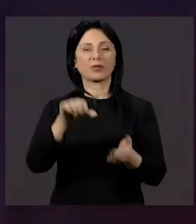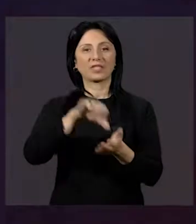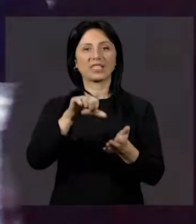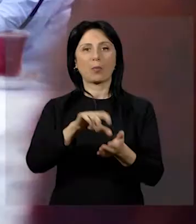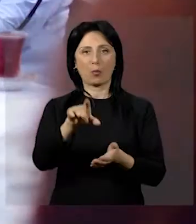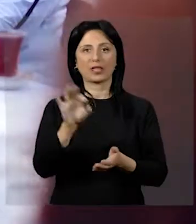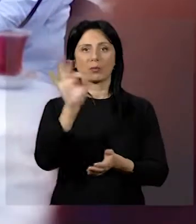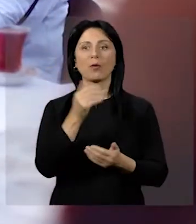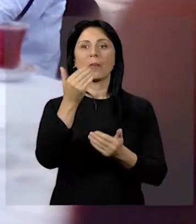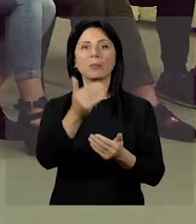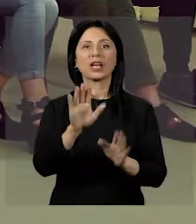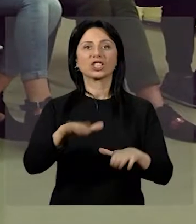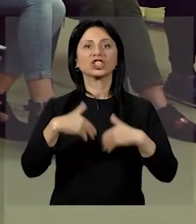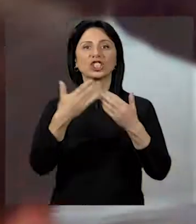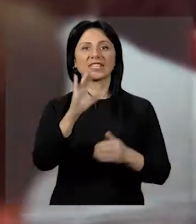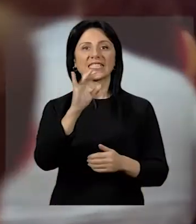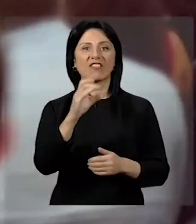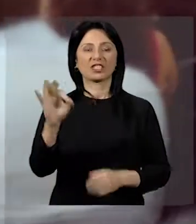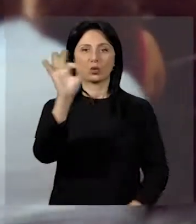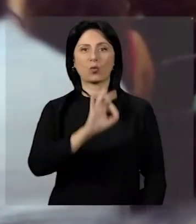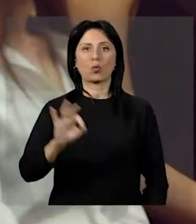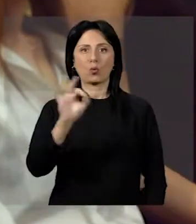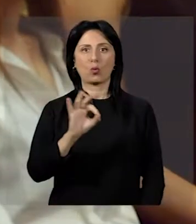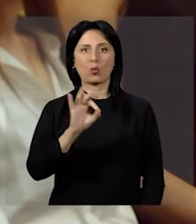և էթնիկ փոքրամասնությունների ներկայացուցիչներին։